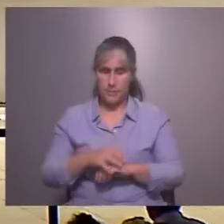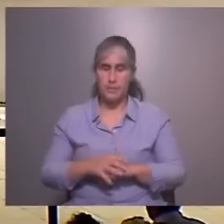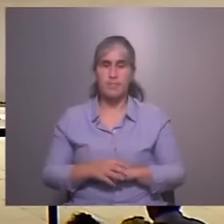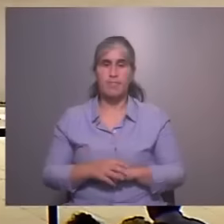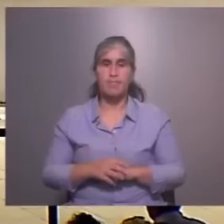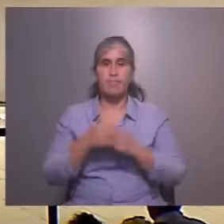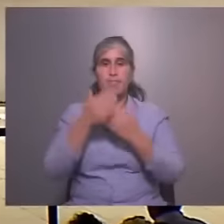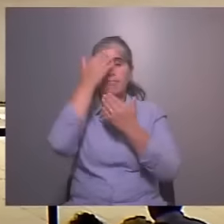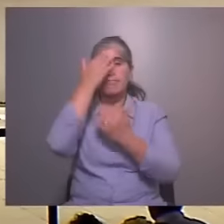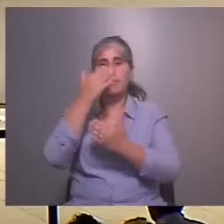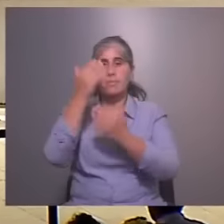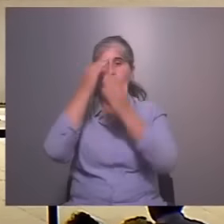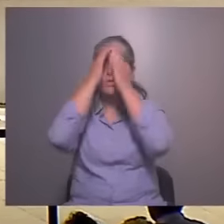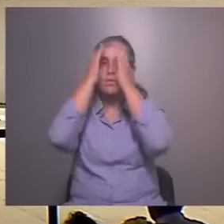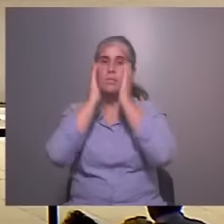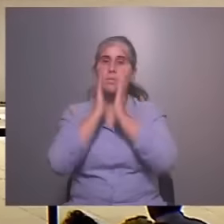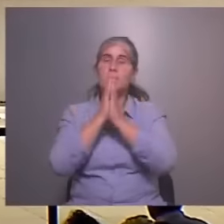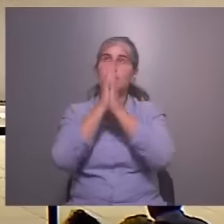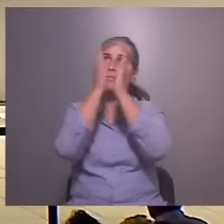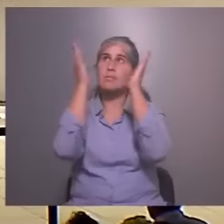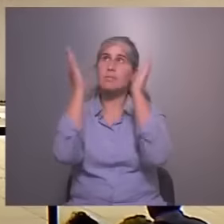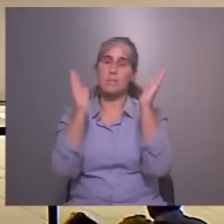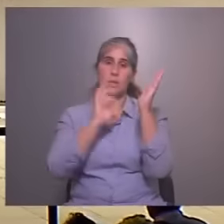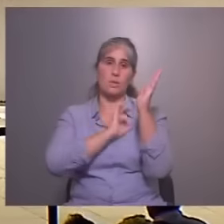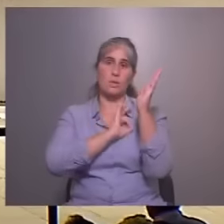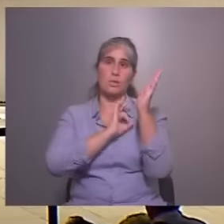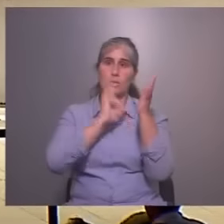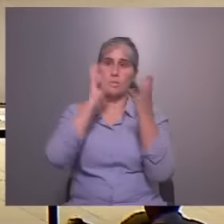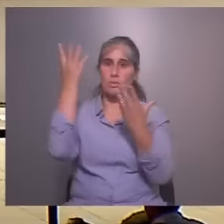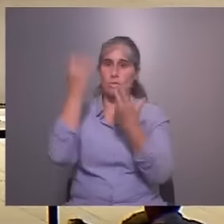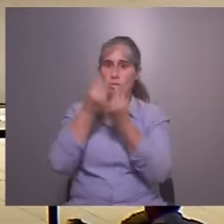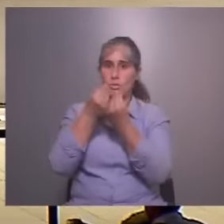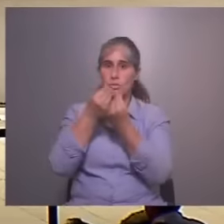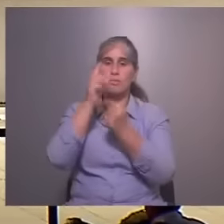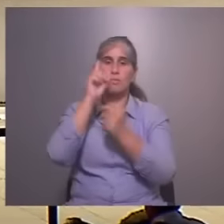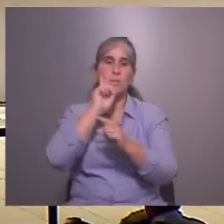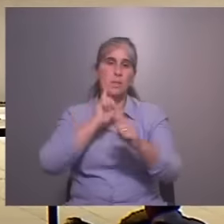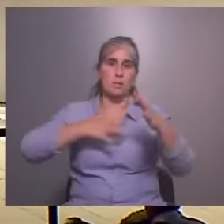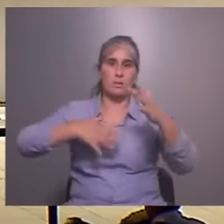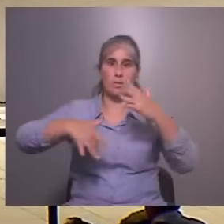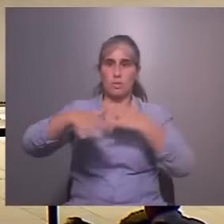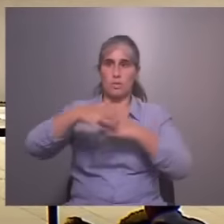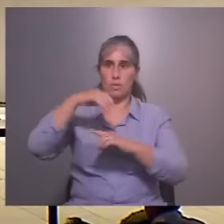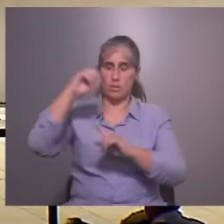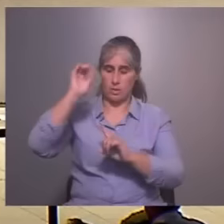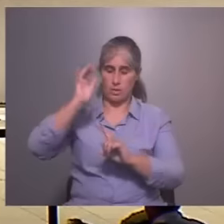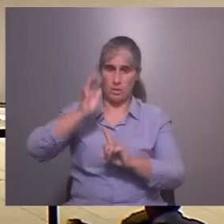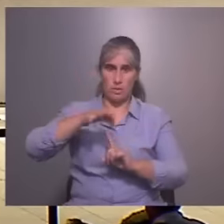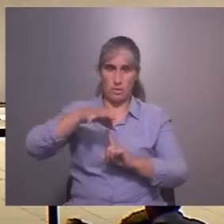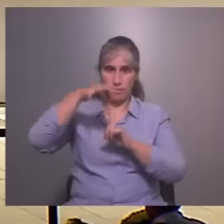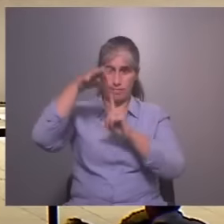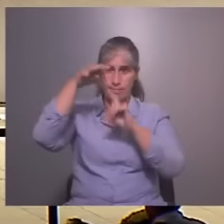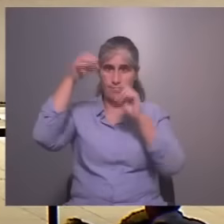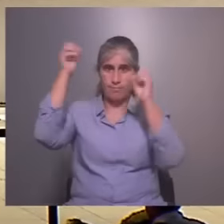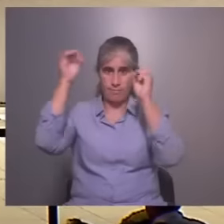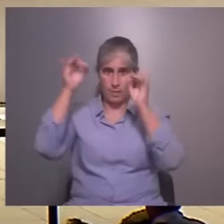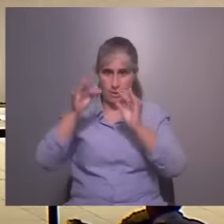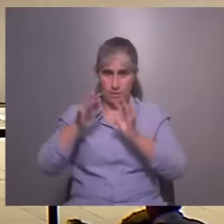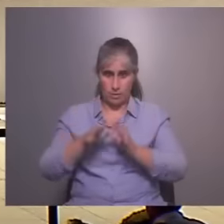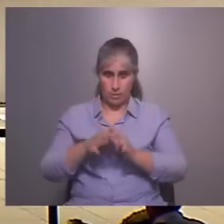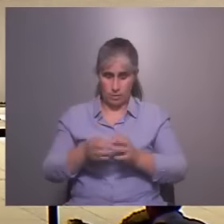Sünder, jetzt und in der Stunde unseres Todes. Amen. Gegrüßet seist du, Maria, voll der